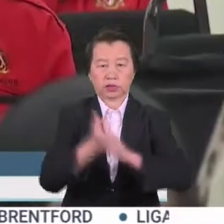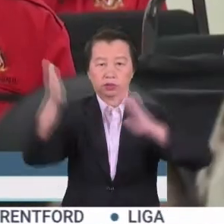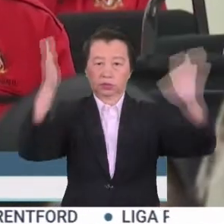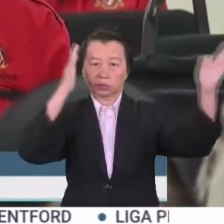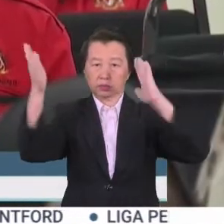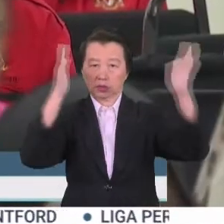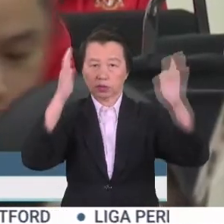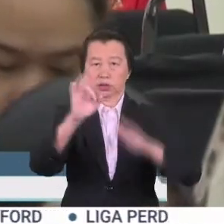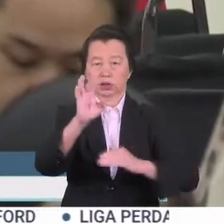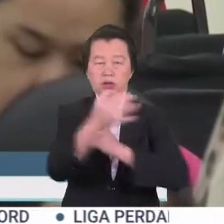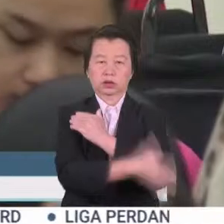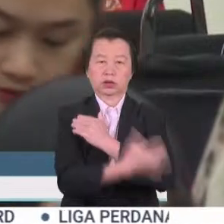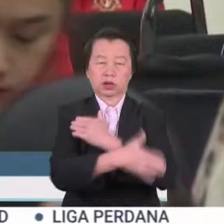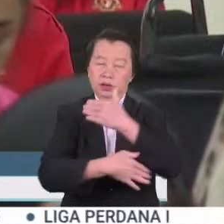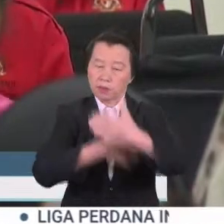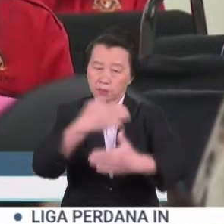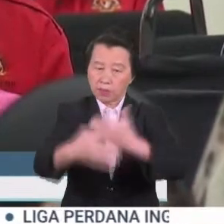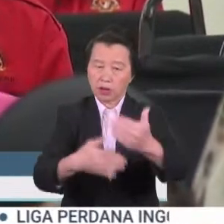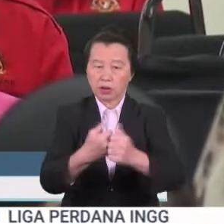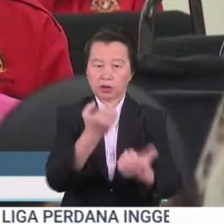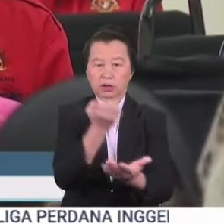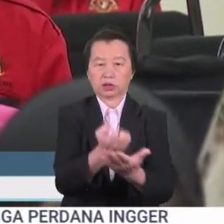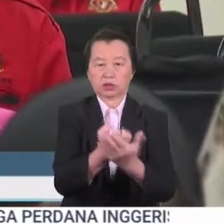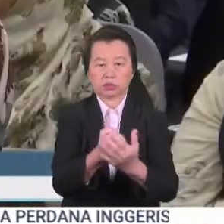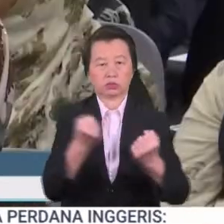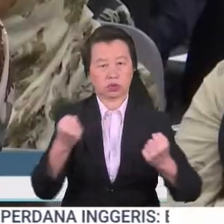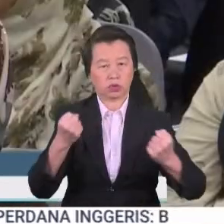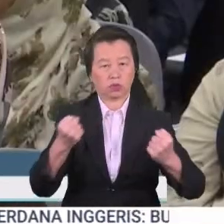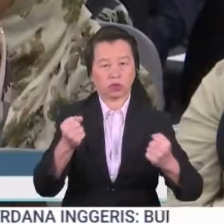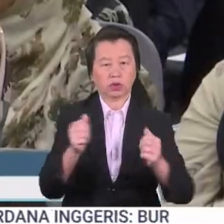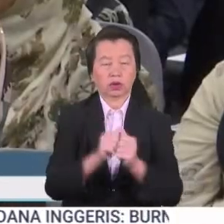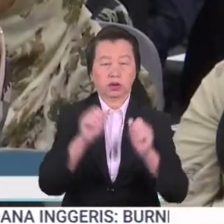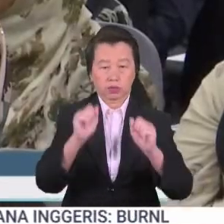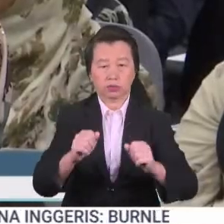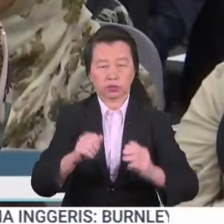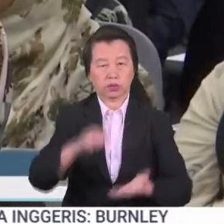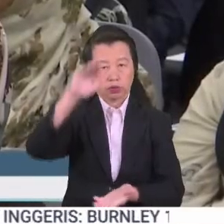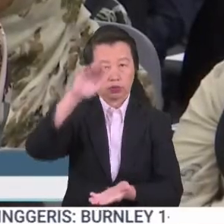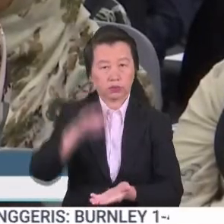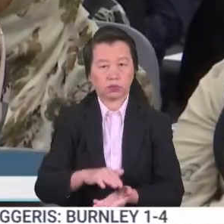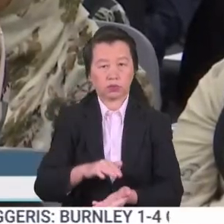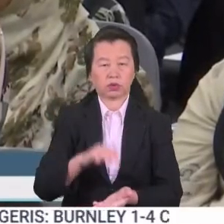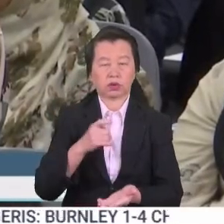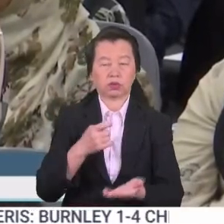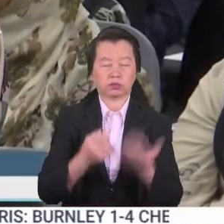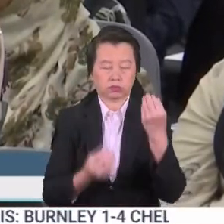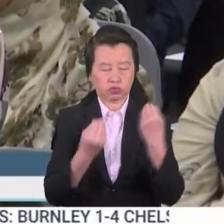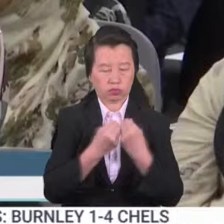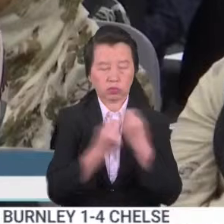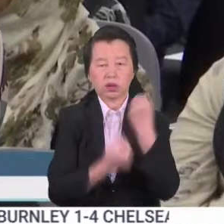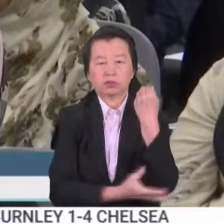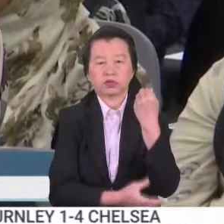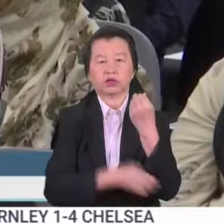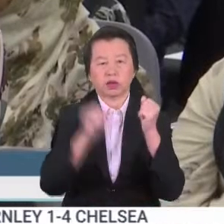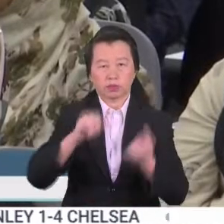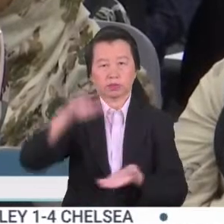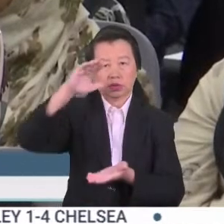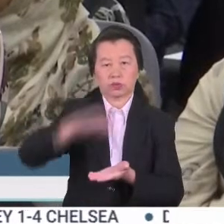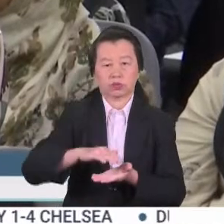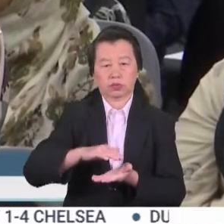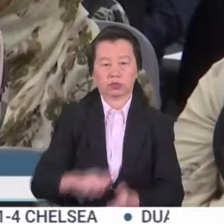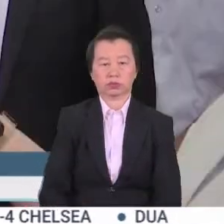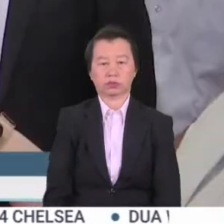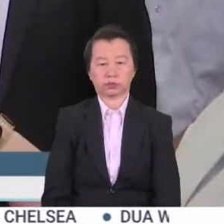Malaysia sebuah negara maju dengan ekonomi yang Kukuh sekaligus dapat mengurangkan kadar kemiskinan di negara